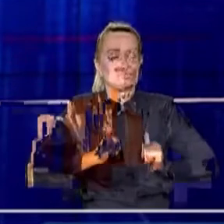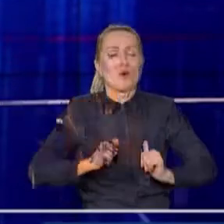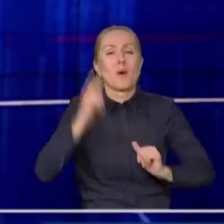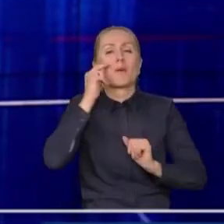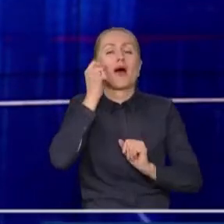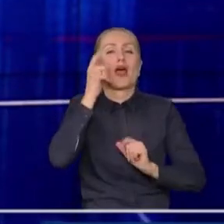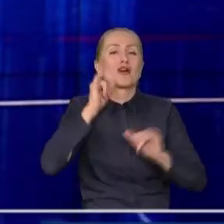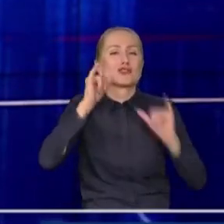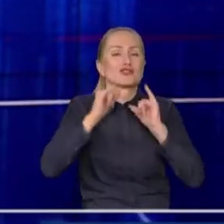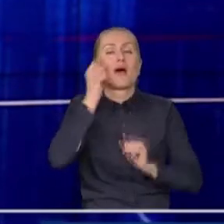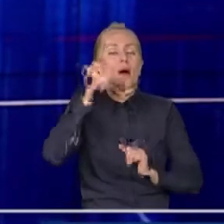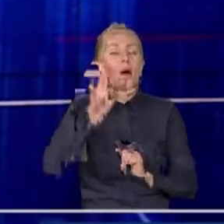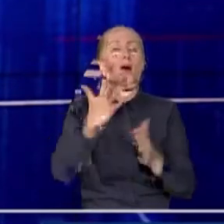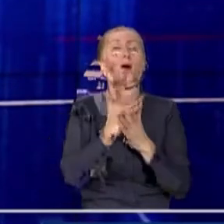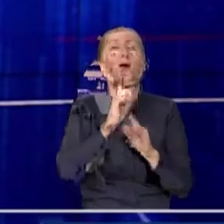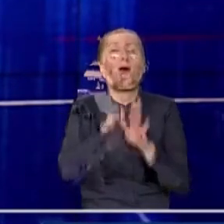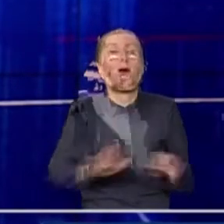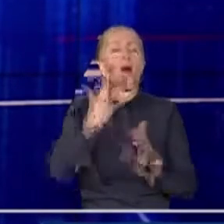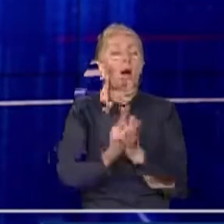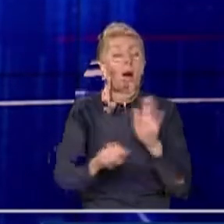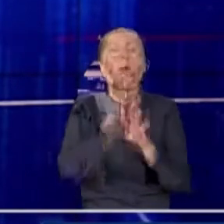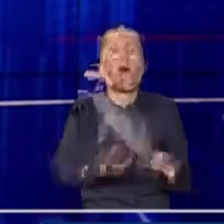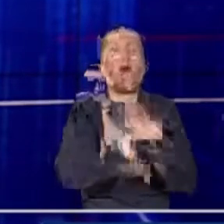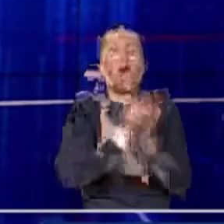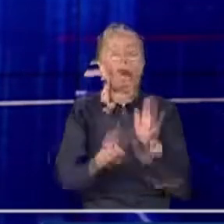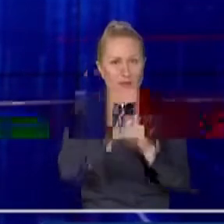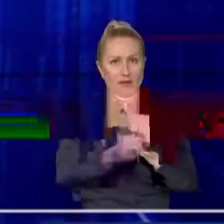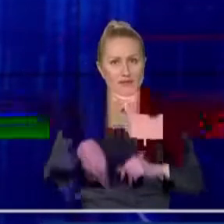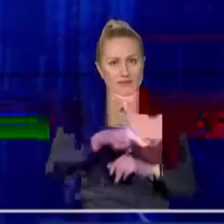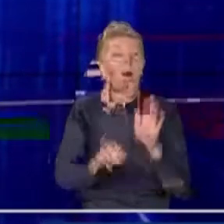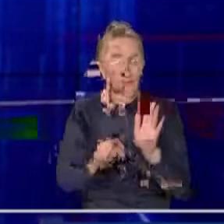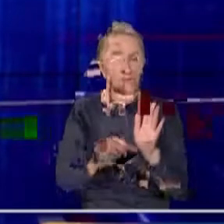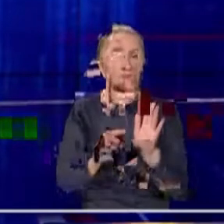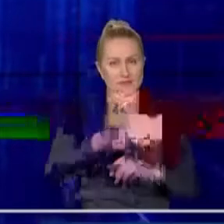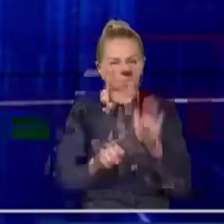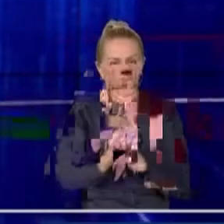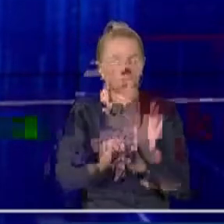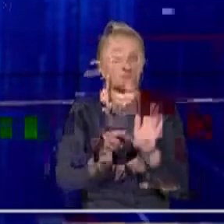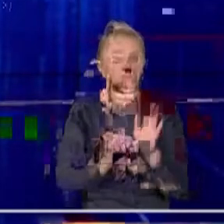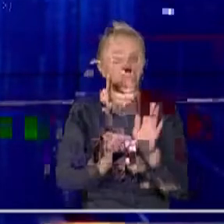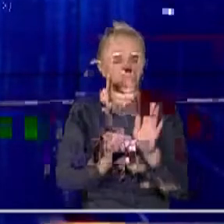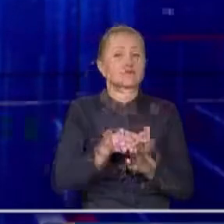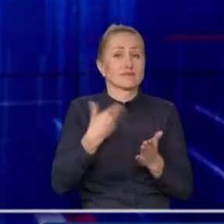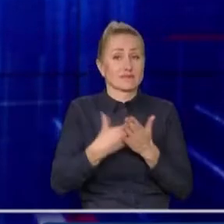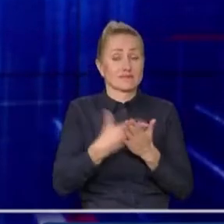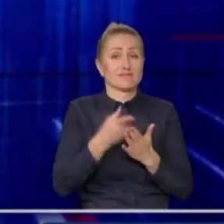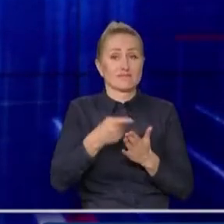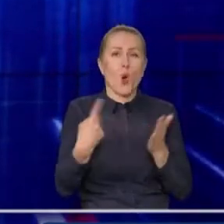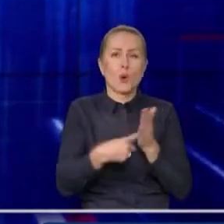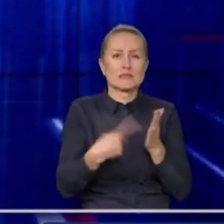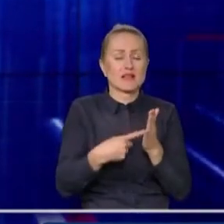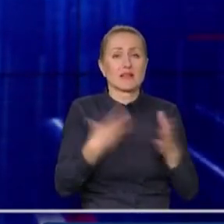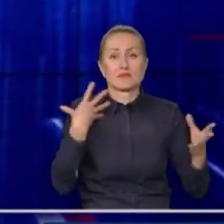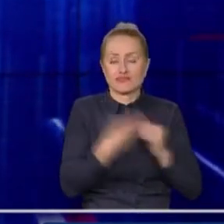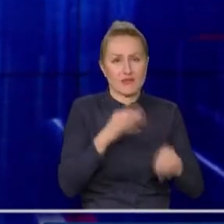w trakcie przechodzenia, nie zwrócą uwagi grupy, prawda, strażników litewskich na tę grupę. W ostatniej chwili